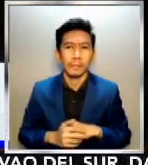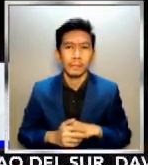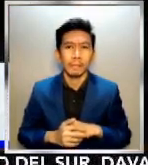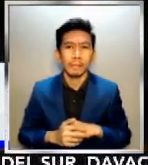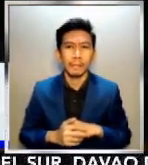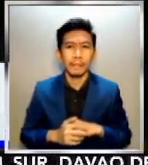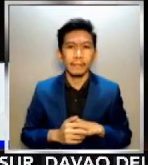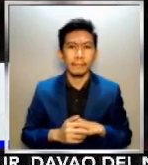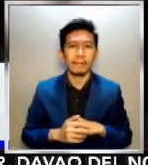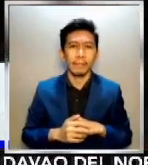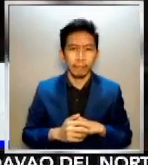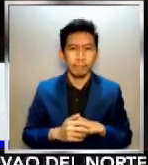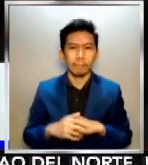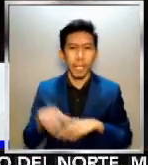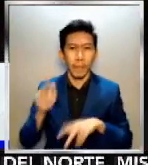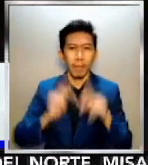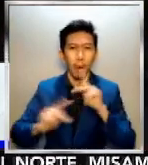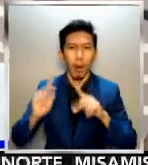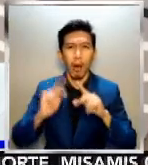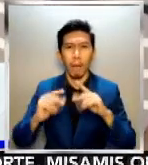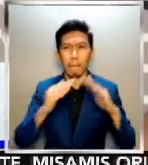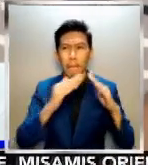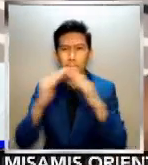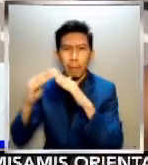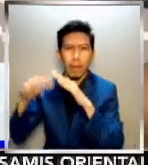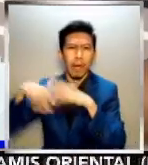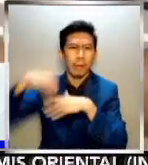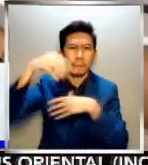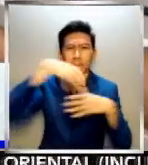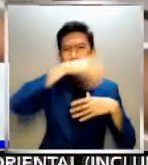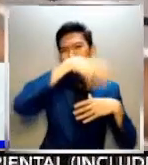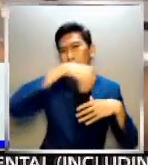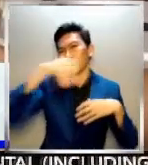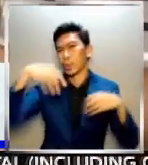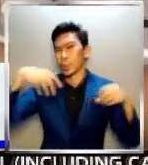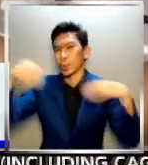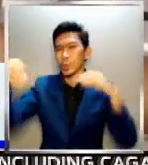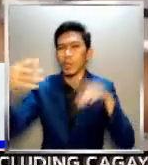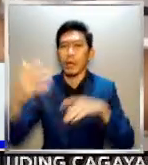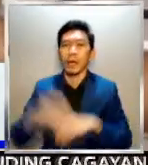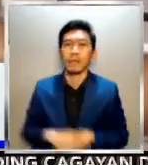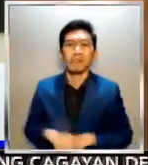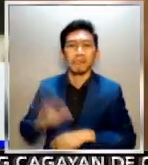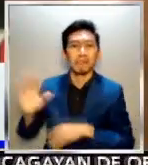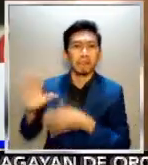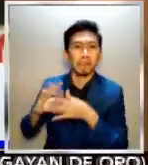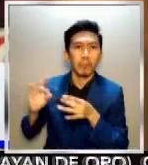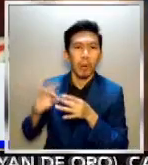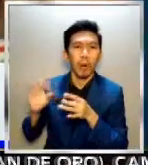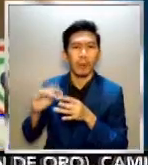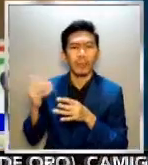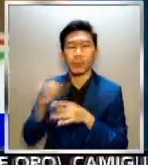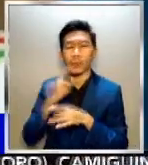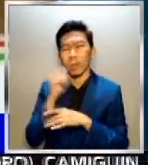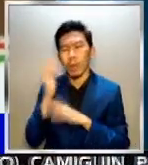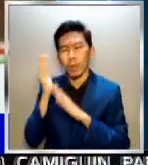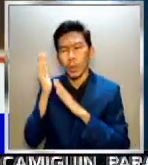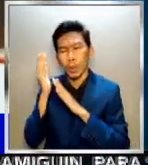Napalabas ang mga residente sa kanilang mga bahay. Kwento ni Christian, patulog na raw sila na mangyari ang suno. Bigla na lang may pumutok